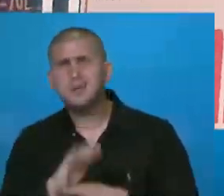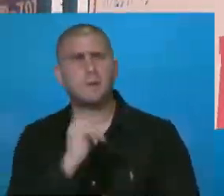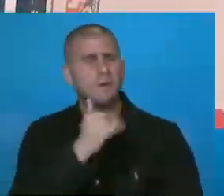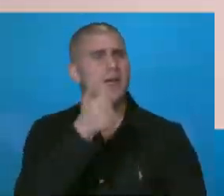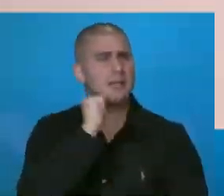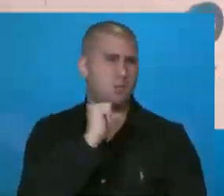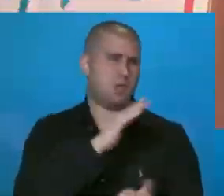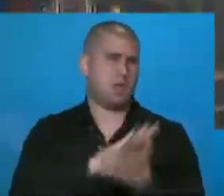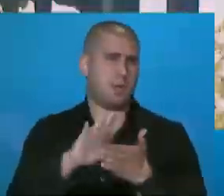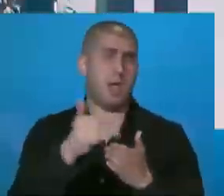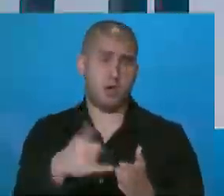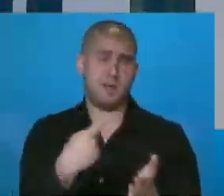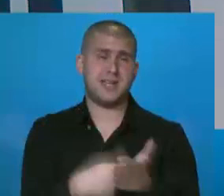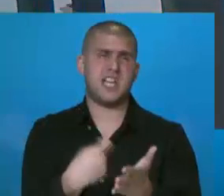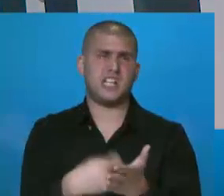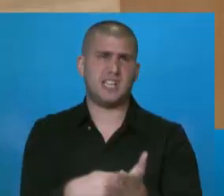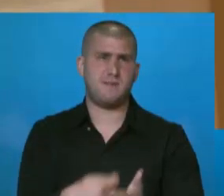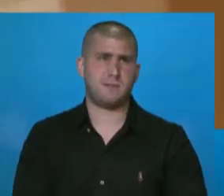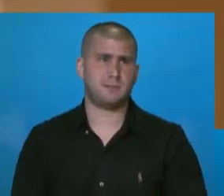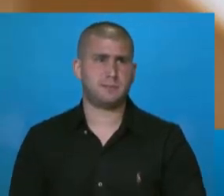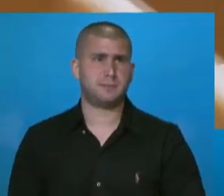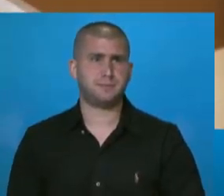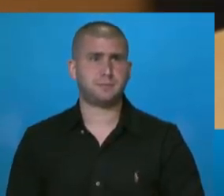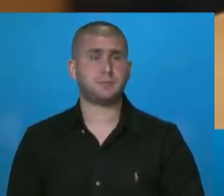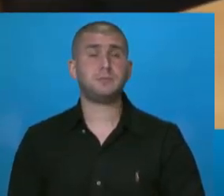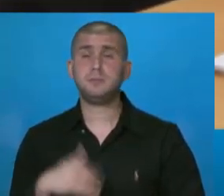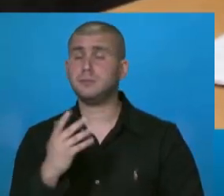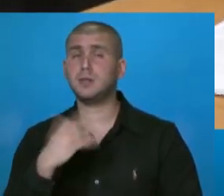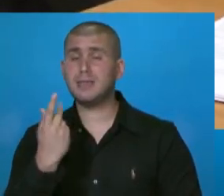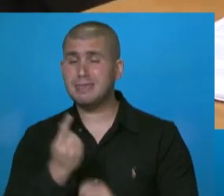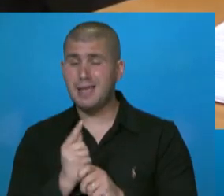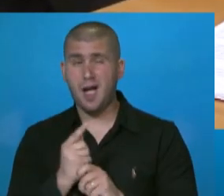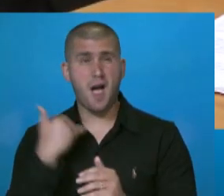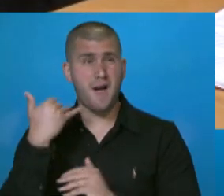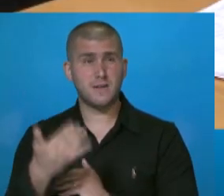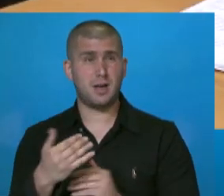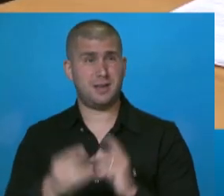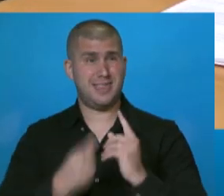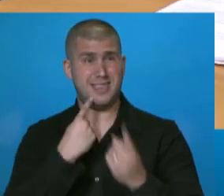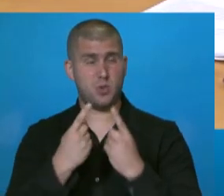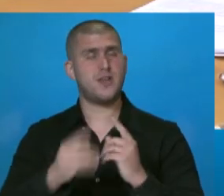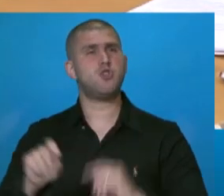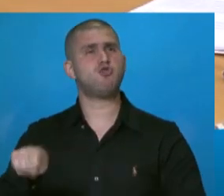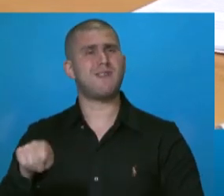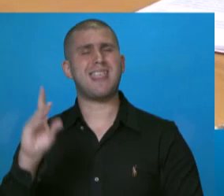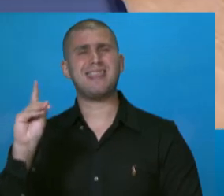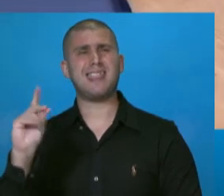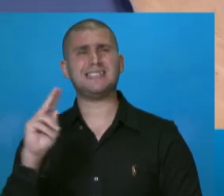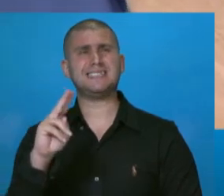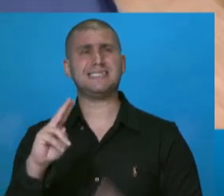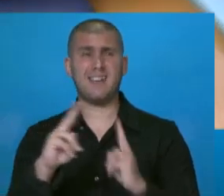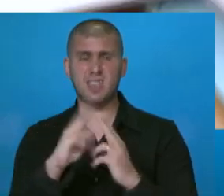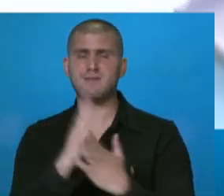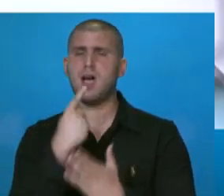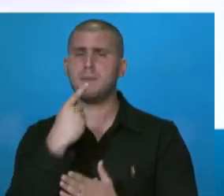אתמול בחינם, היום בכסף. לא חלפה יותר מדקה מרגע שהחל הדיון, והשופט דני צרפתי כבר הבהיר את